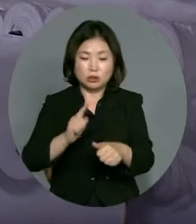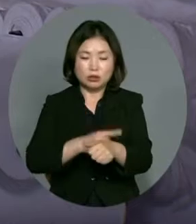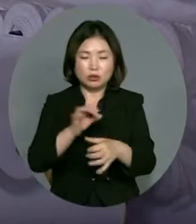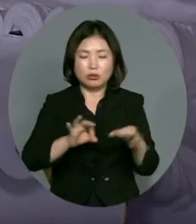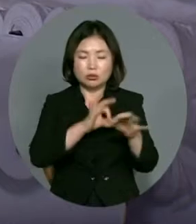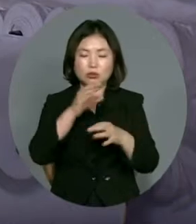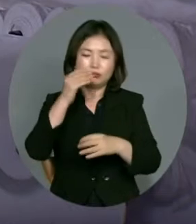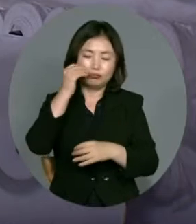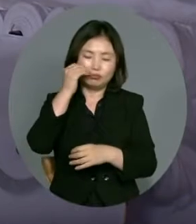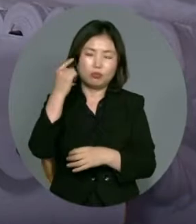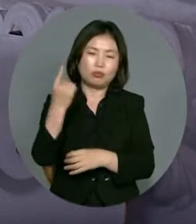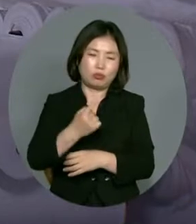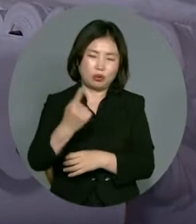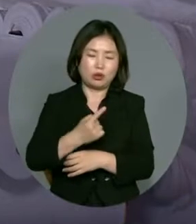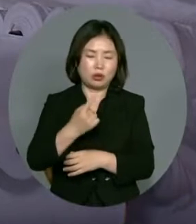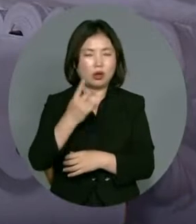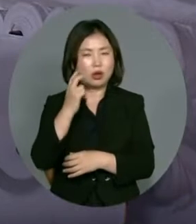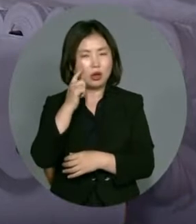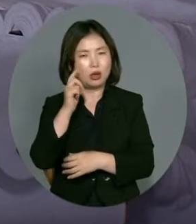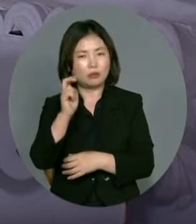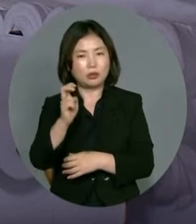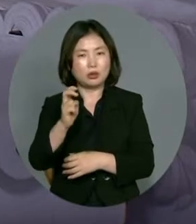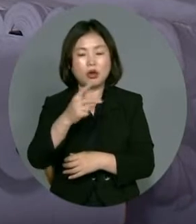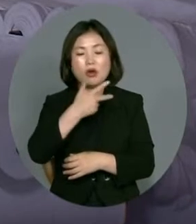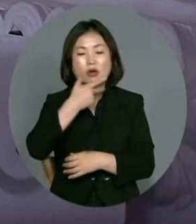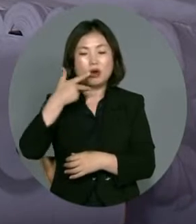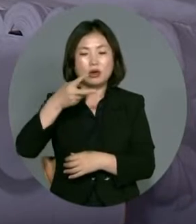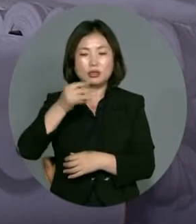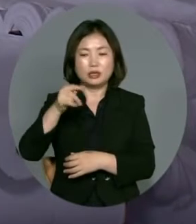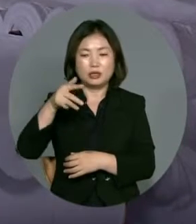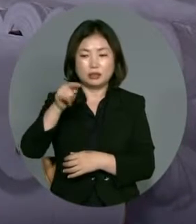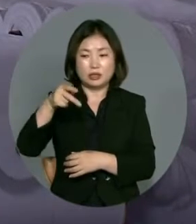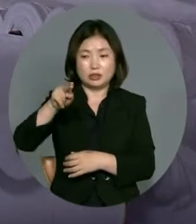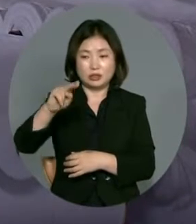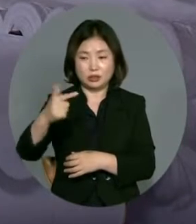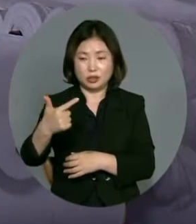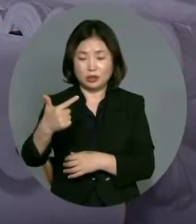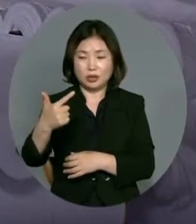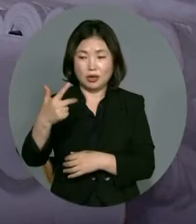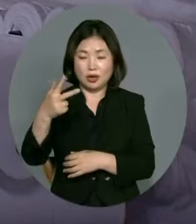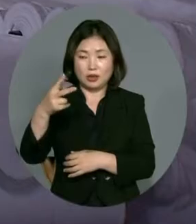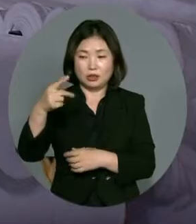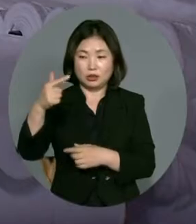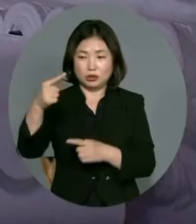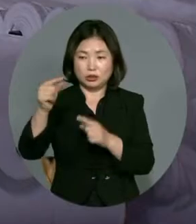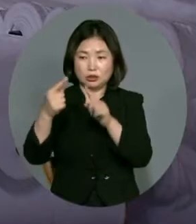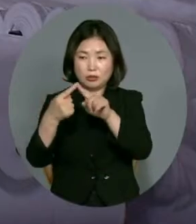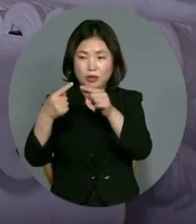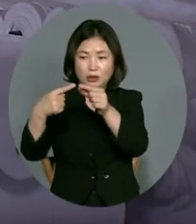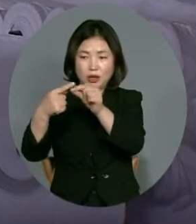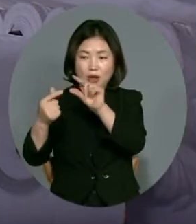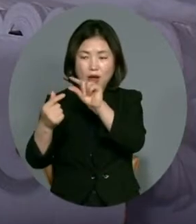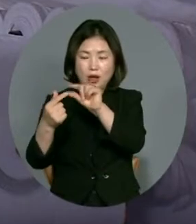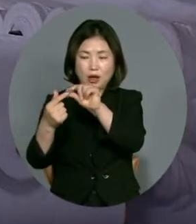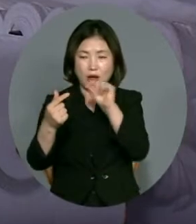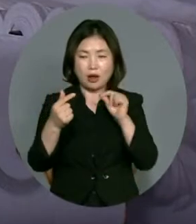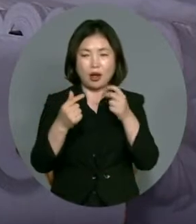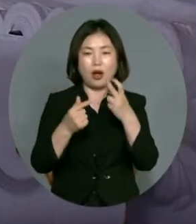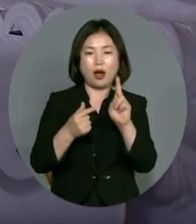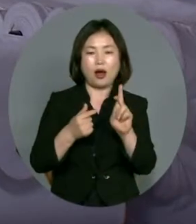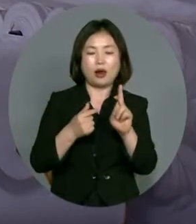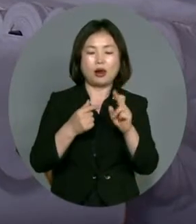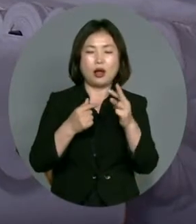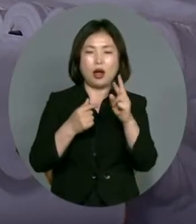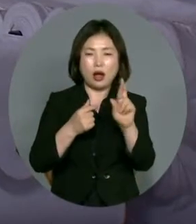침체가 오고 있다는 신호이기도 합니다. 영어로 리세션, 리세션의 첫 글자를 딴 R, R의 공포가 오고 있다는